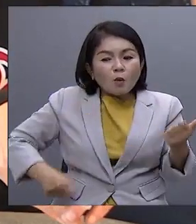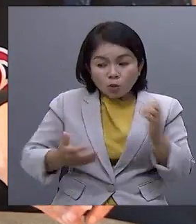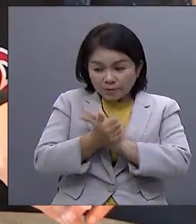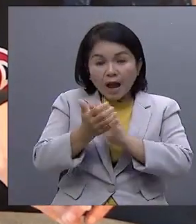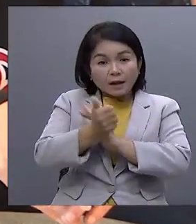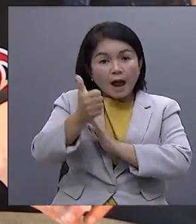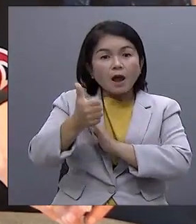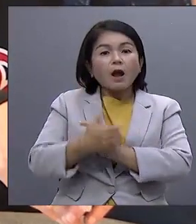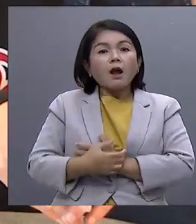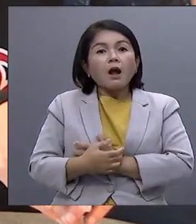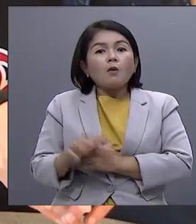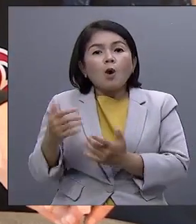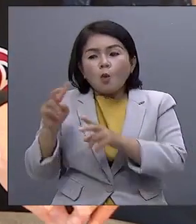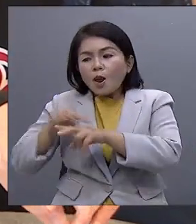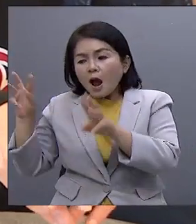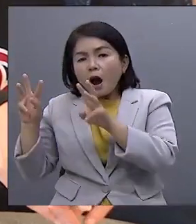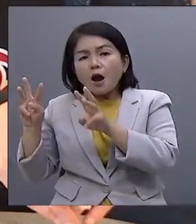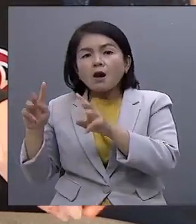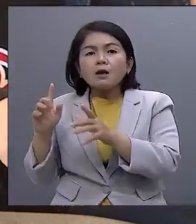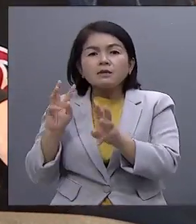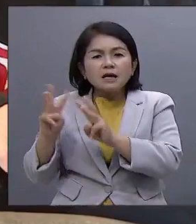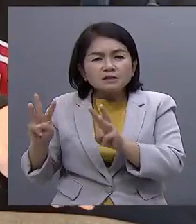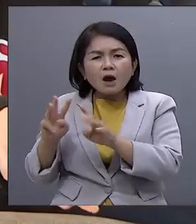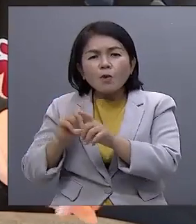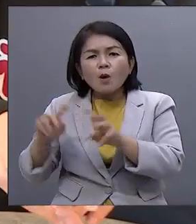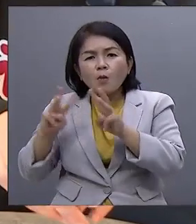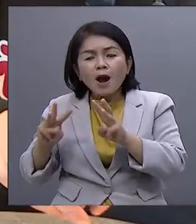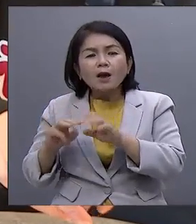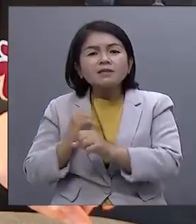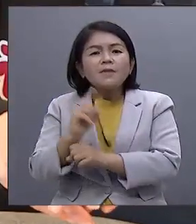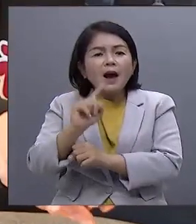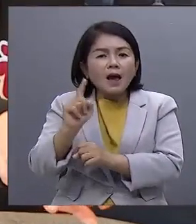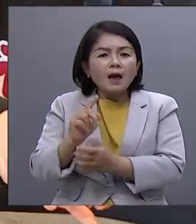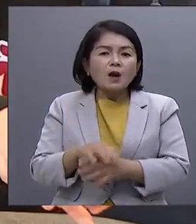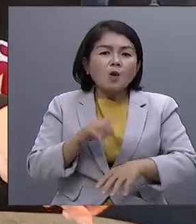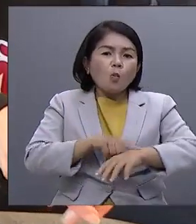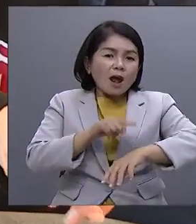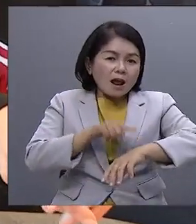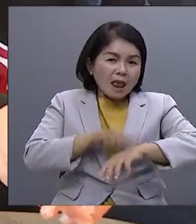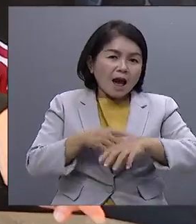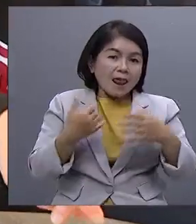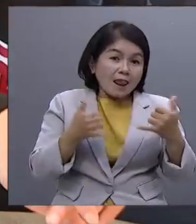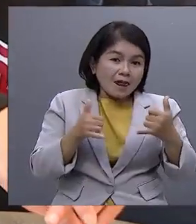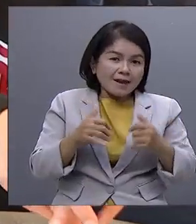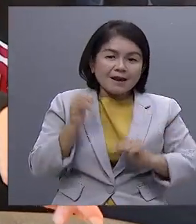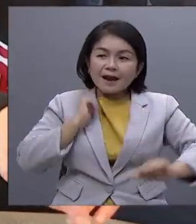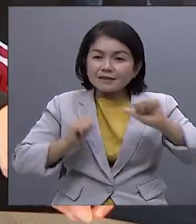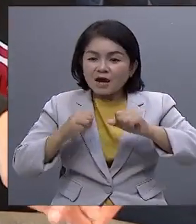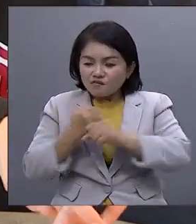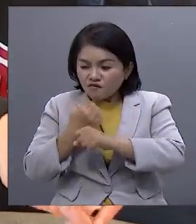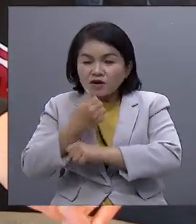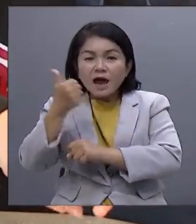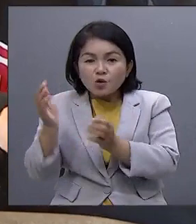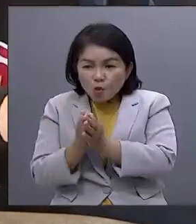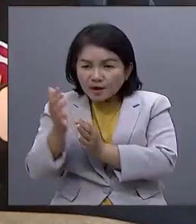ญเสียเปรียบคือเราไม่มีเวลาซ้อมแล้วทำยังไงให้เราได้เปรียบโดยการเอาเวลาที่เราไปเล่นเนี่ยซ้อมได้ด้วยล่ะ